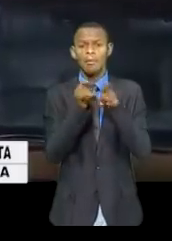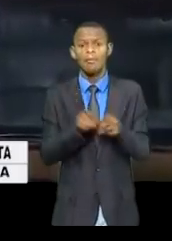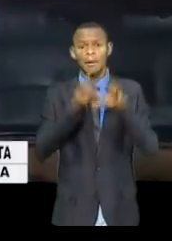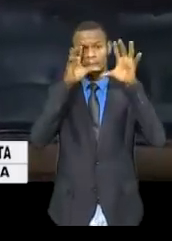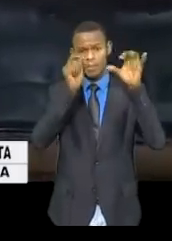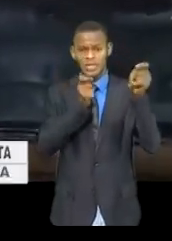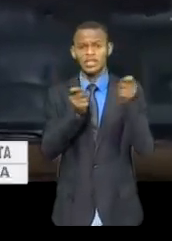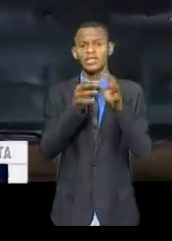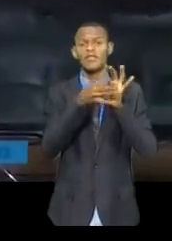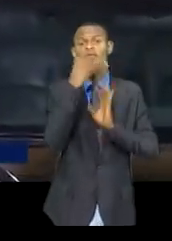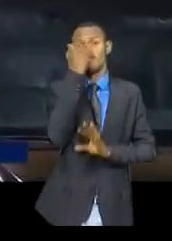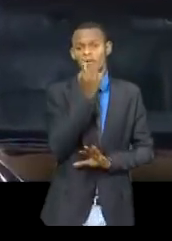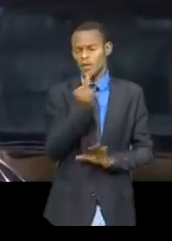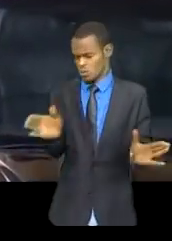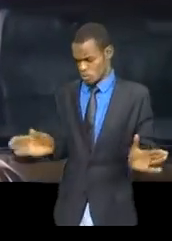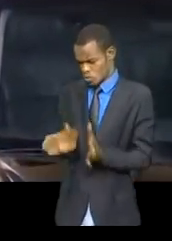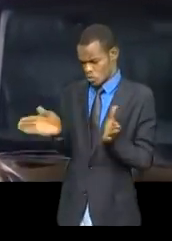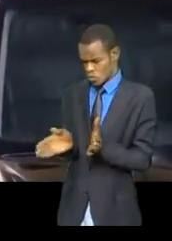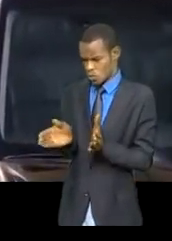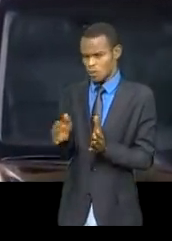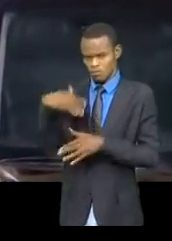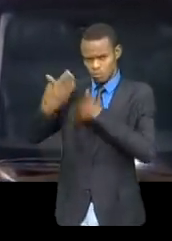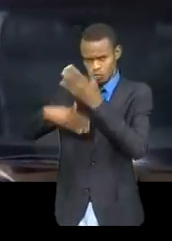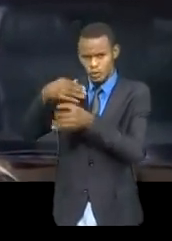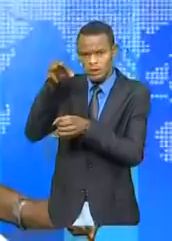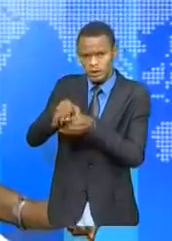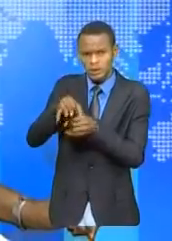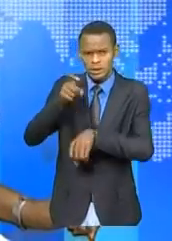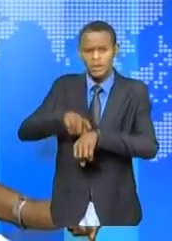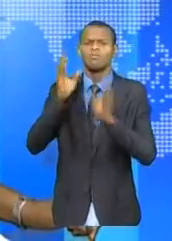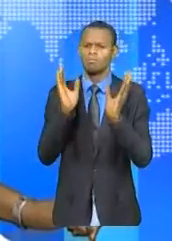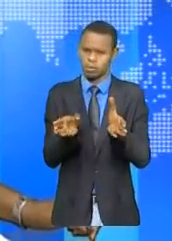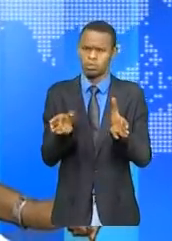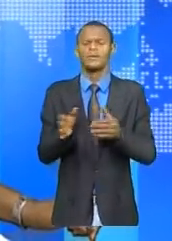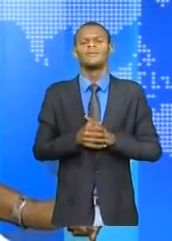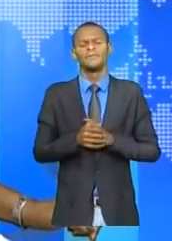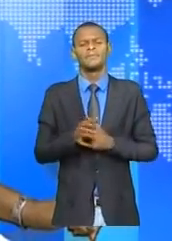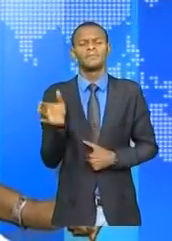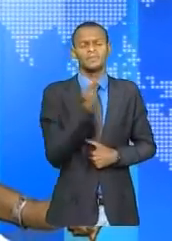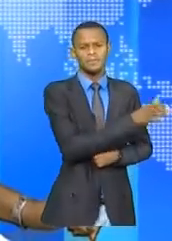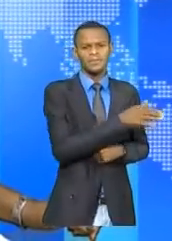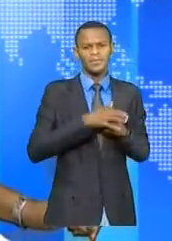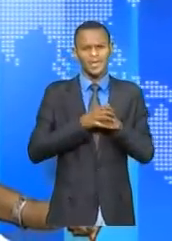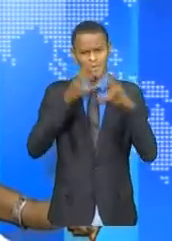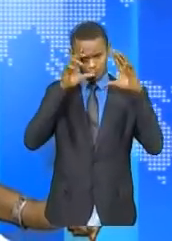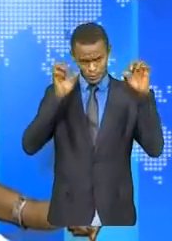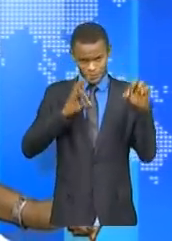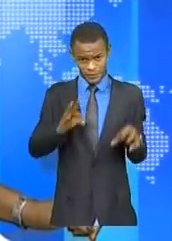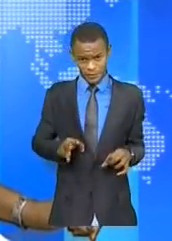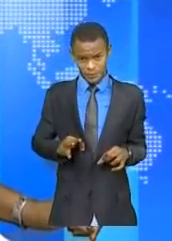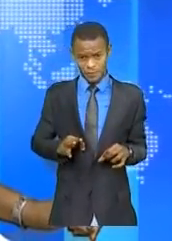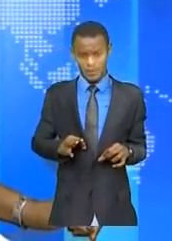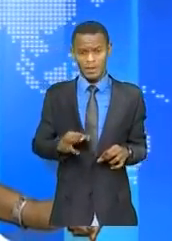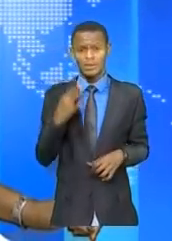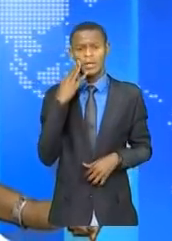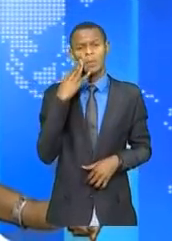maliennes de la transition en vue de la tenue des élections dans le délai. La famille du président de la République était en